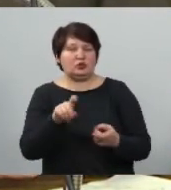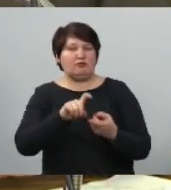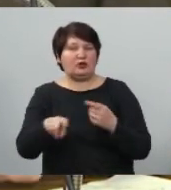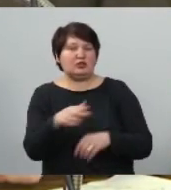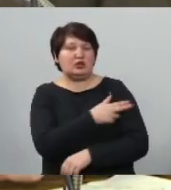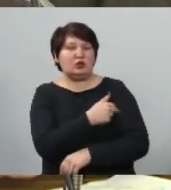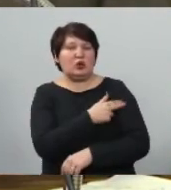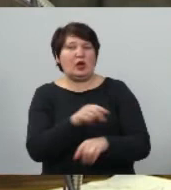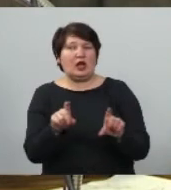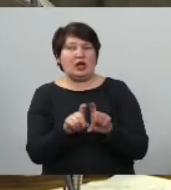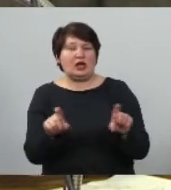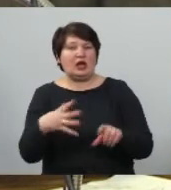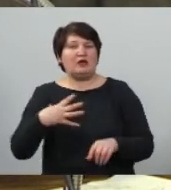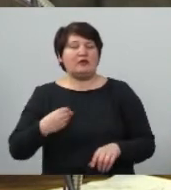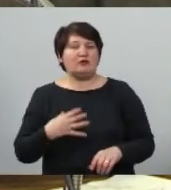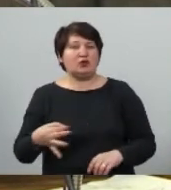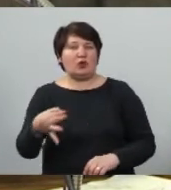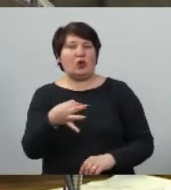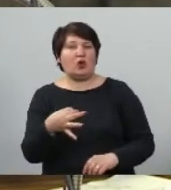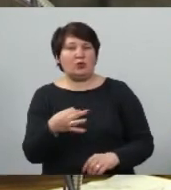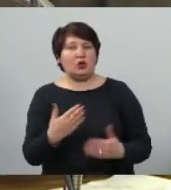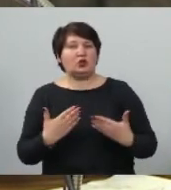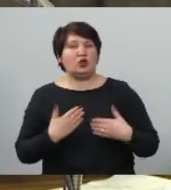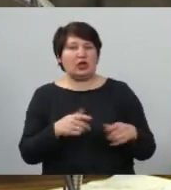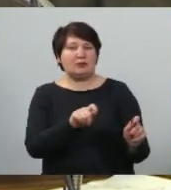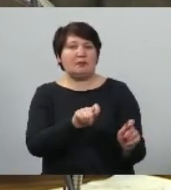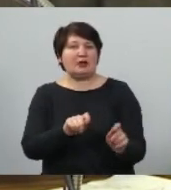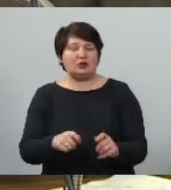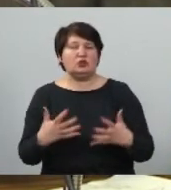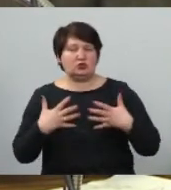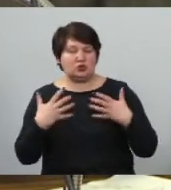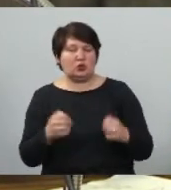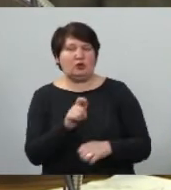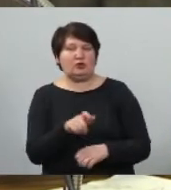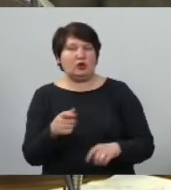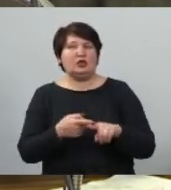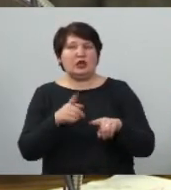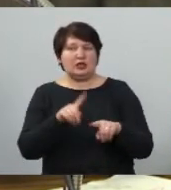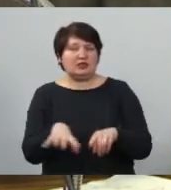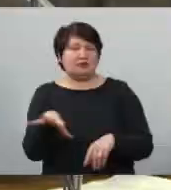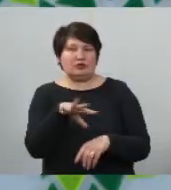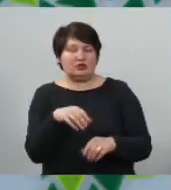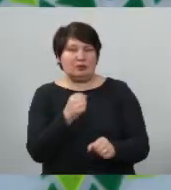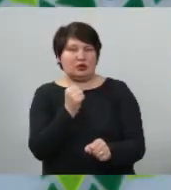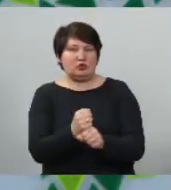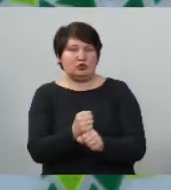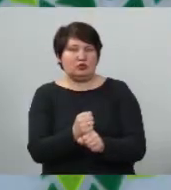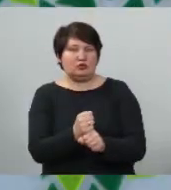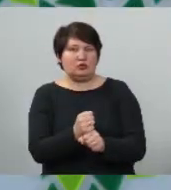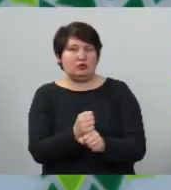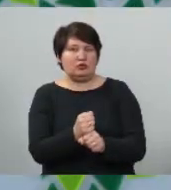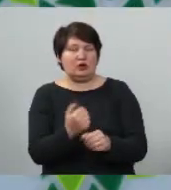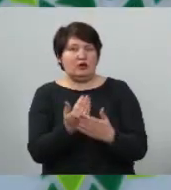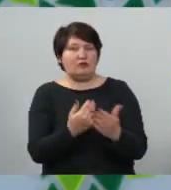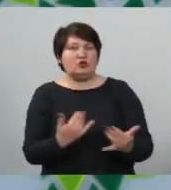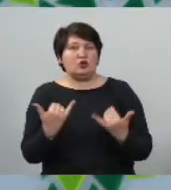лікарню Львівської області. До нас приїдуть здорові люди, ми над цим спільно працюємо. Від